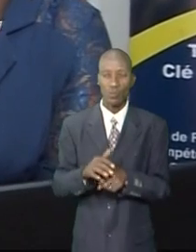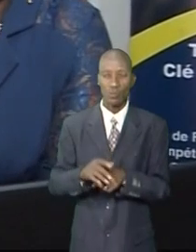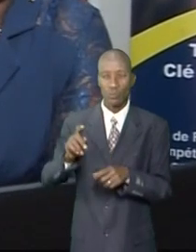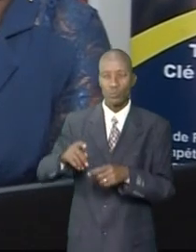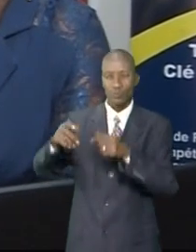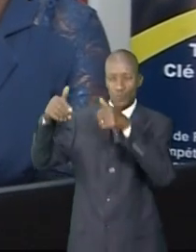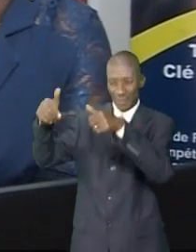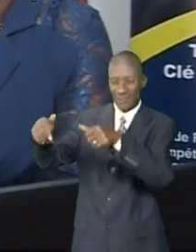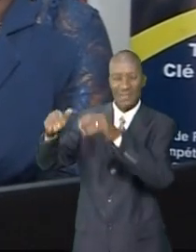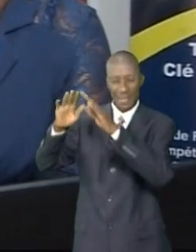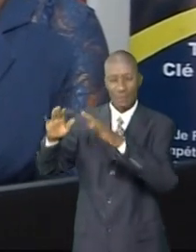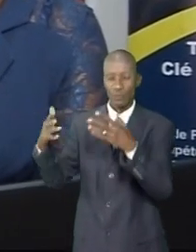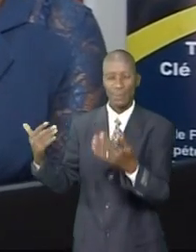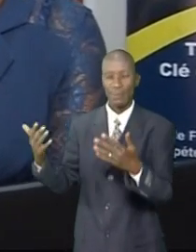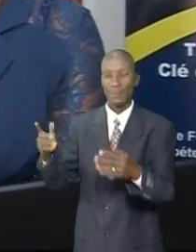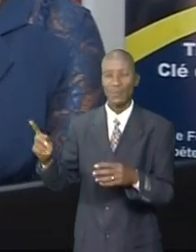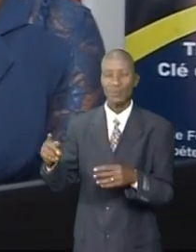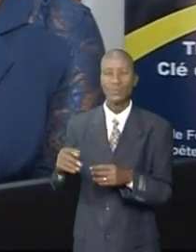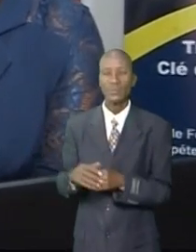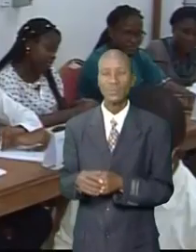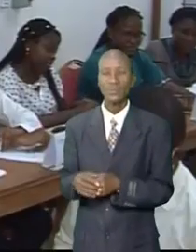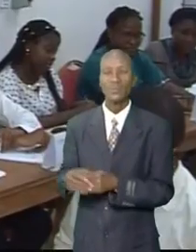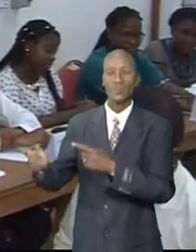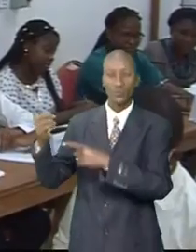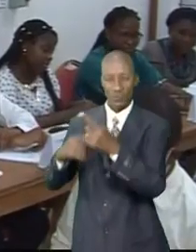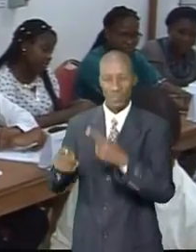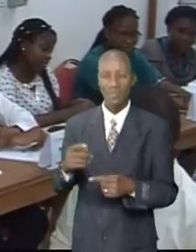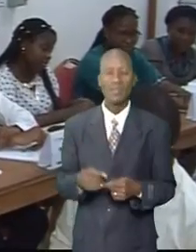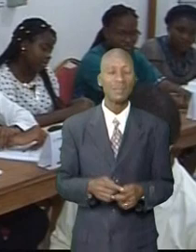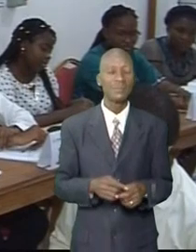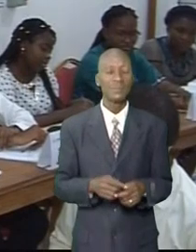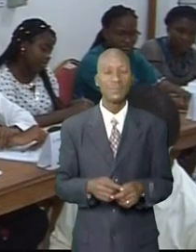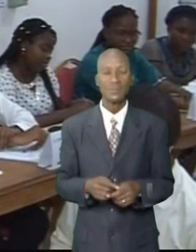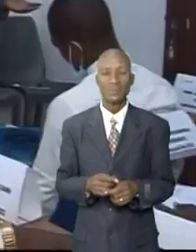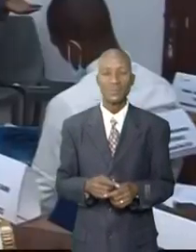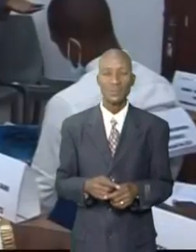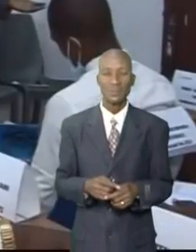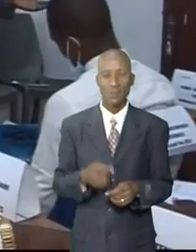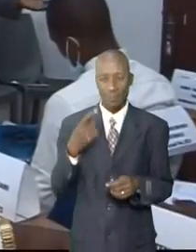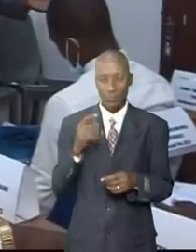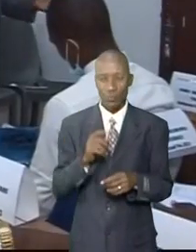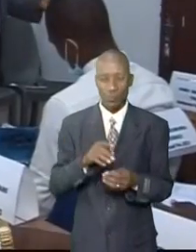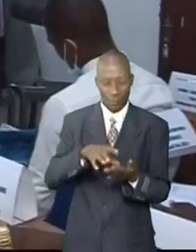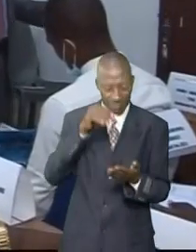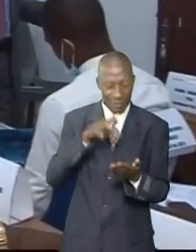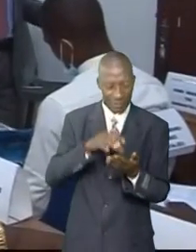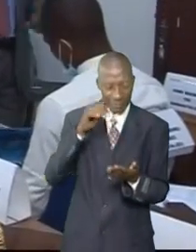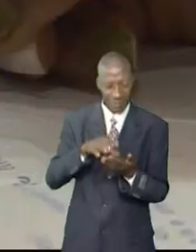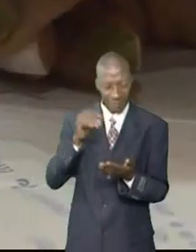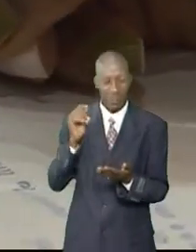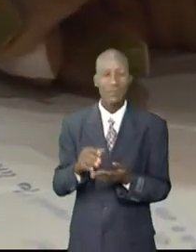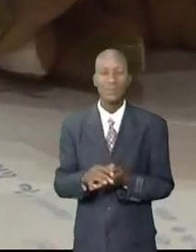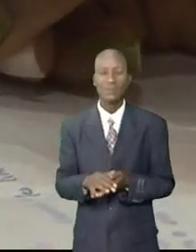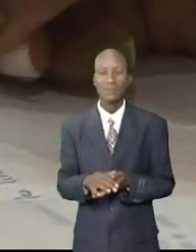compétences pratiques, afin que vous soyez capables. On ne sait jamais, vous pouvez trouver l'opportunité d'être